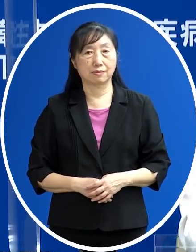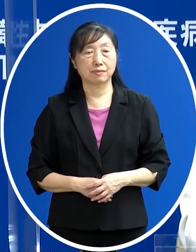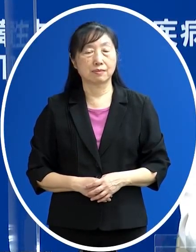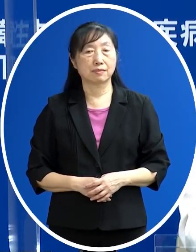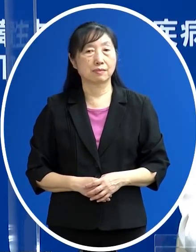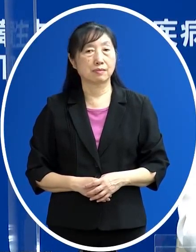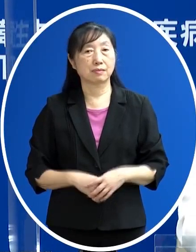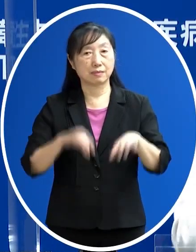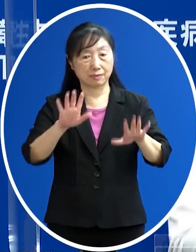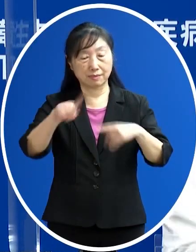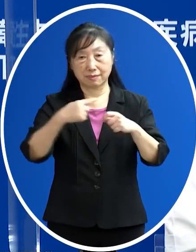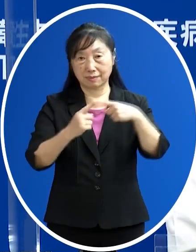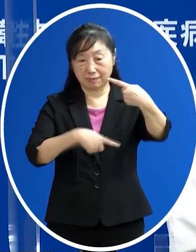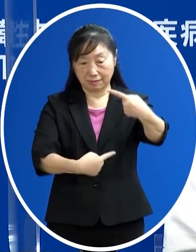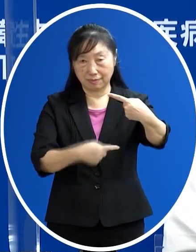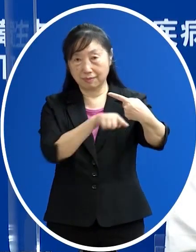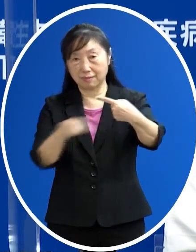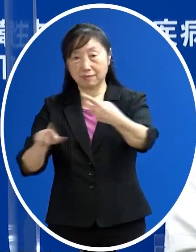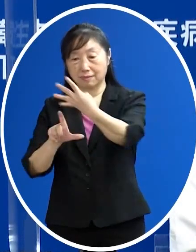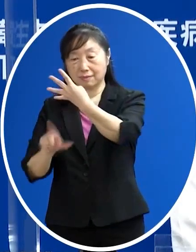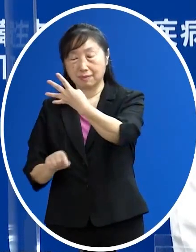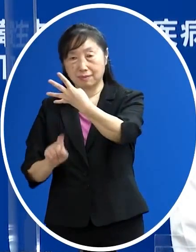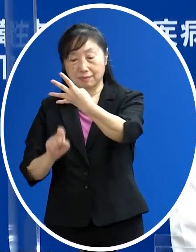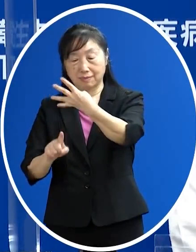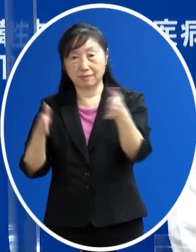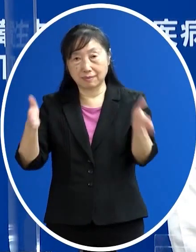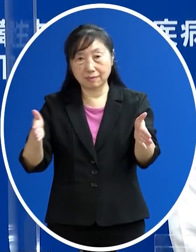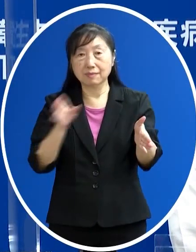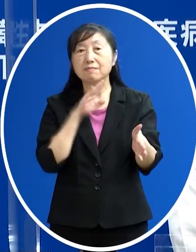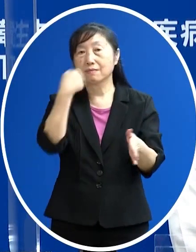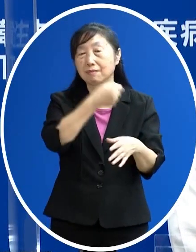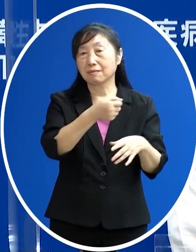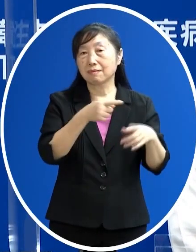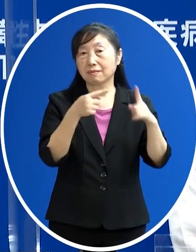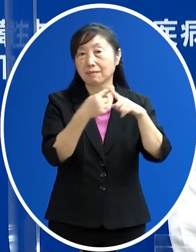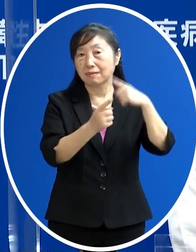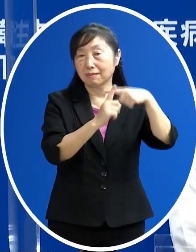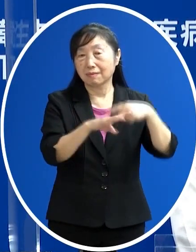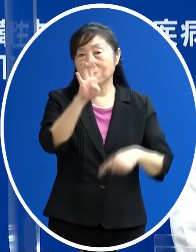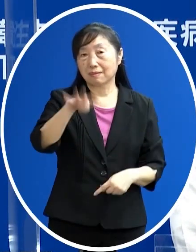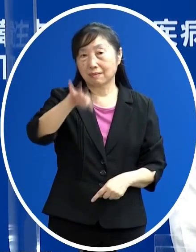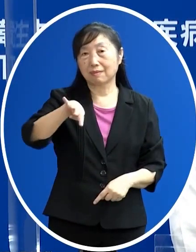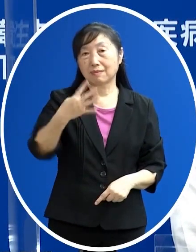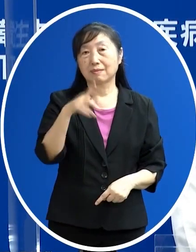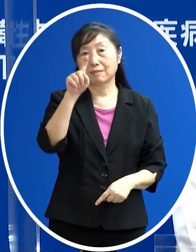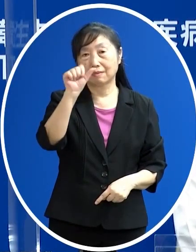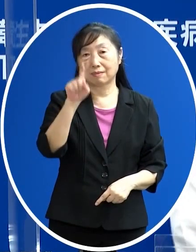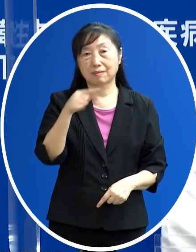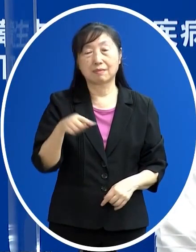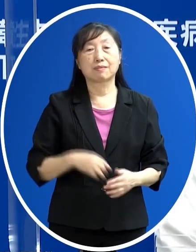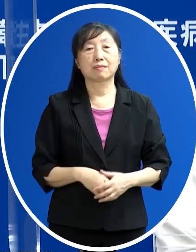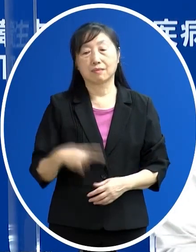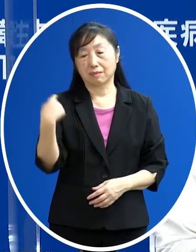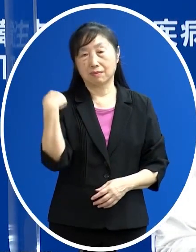所以到今年的1月1号到4月11号，我们总共的本土病例是4415例啊。那